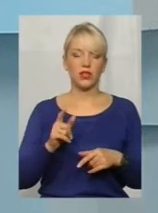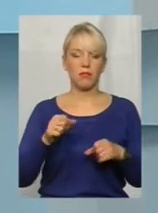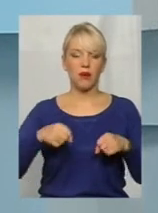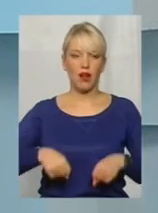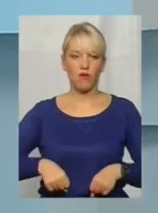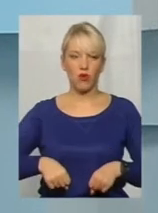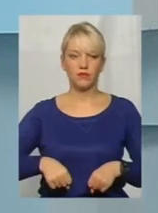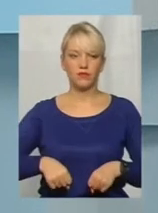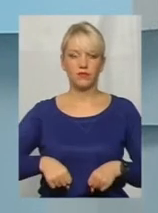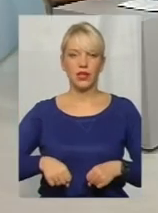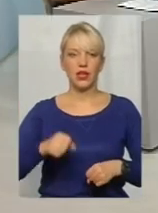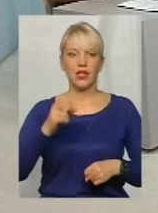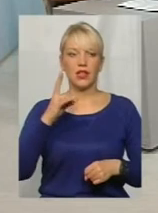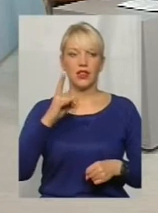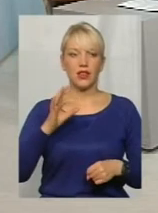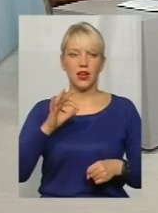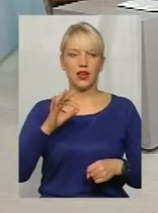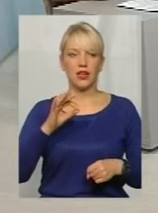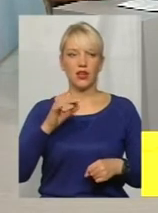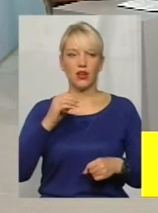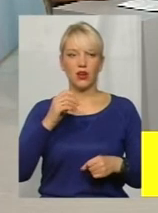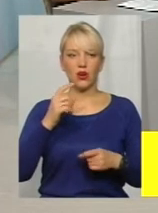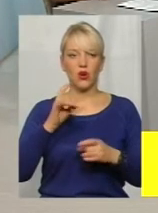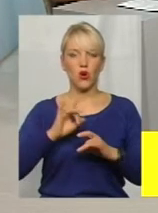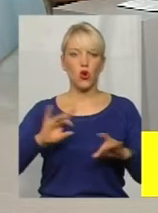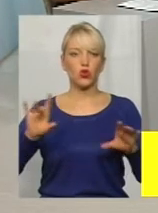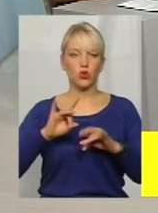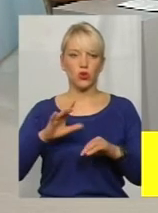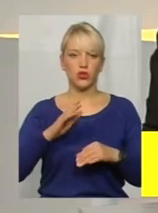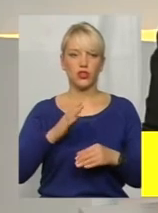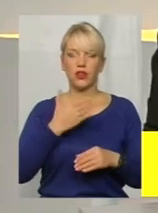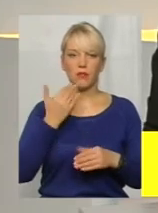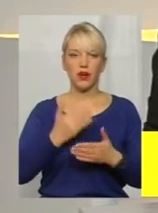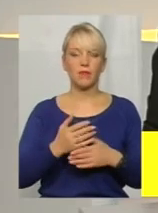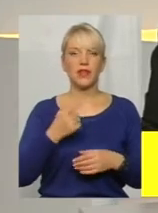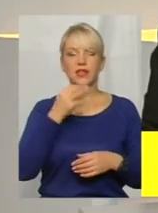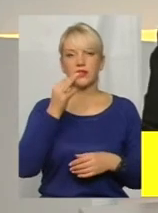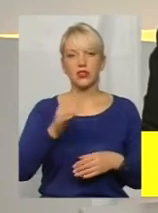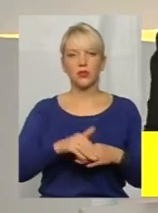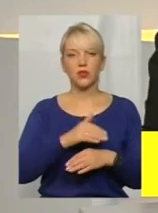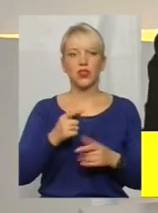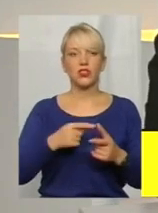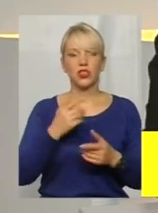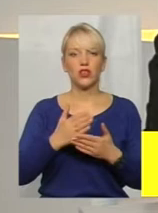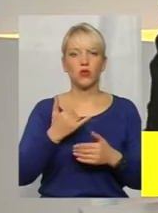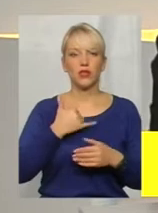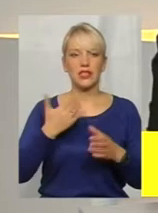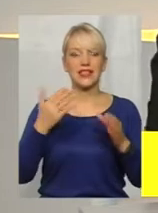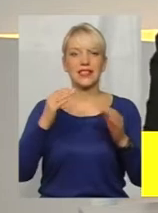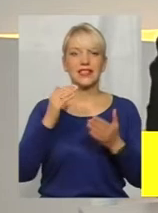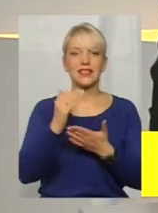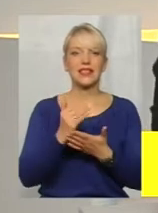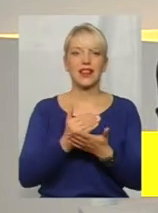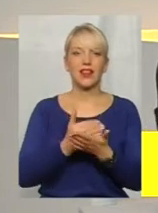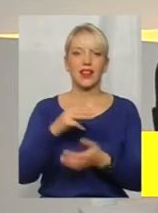на розголошення отримує має родич. Дякую, пані Наталі. Скажіть ще, будь ласка, чи існує у нас статистика, яка взагалі